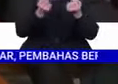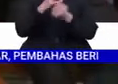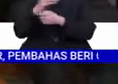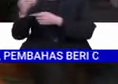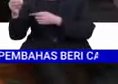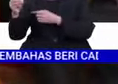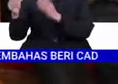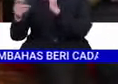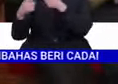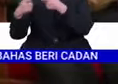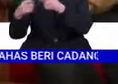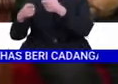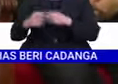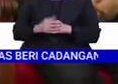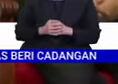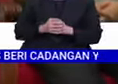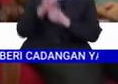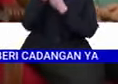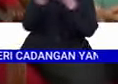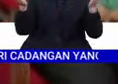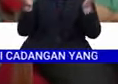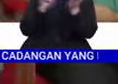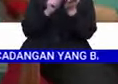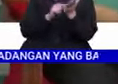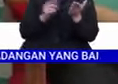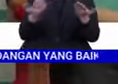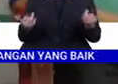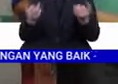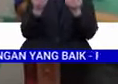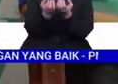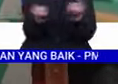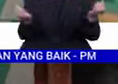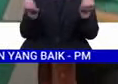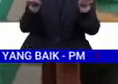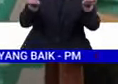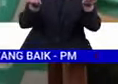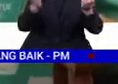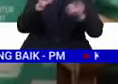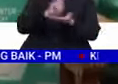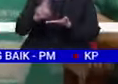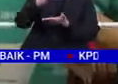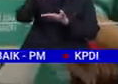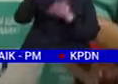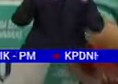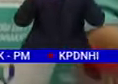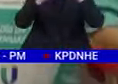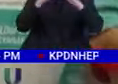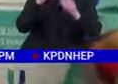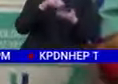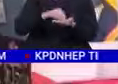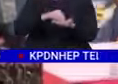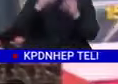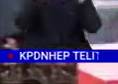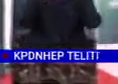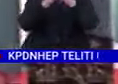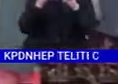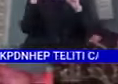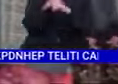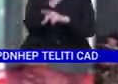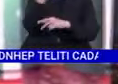bila berkata demikian dalam sidang media khas Sempena Majlis konvokesyen Universiti Malaysia Pahang kali ke-15 di Kuantan